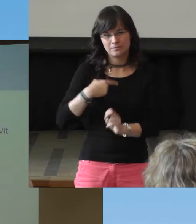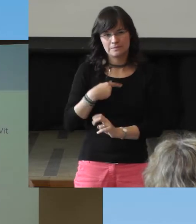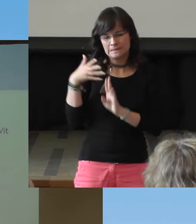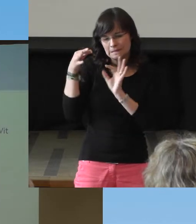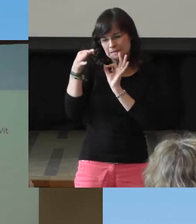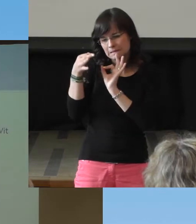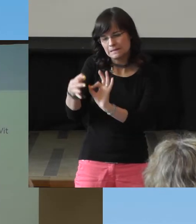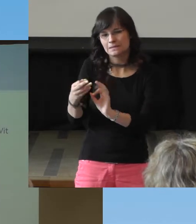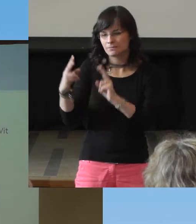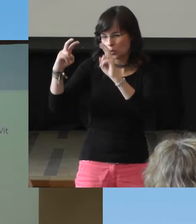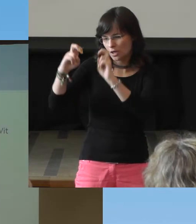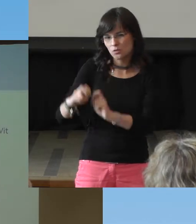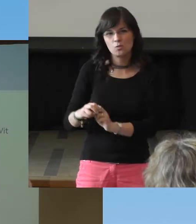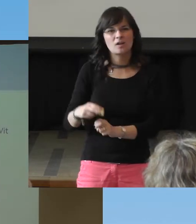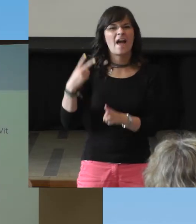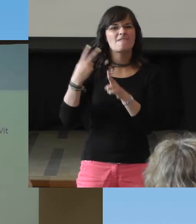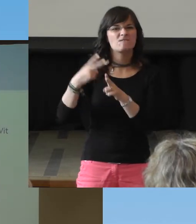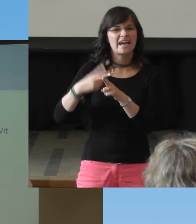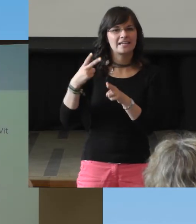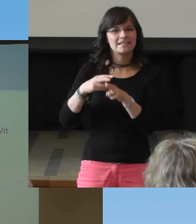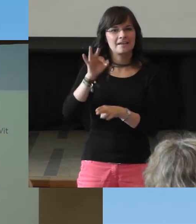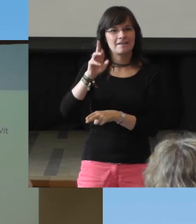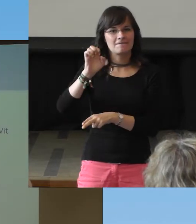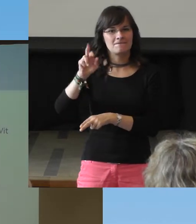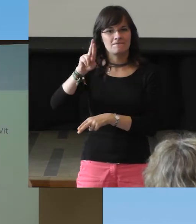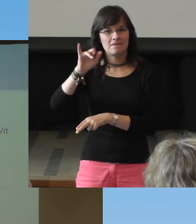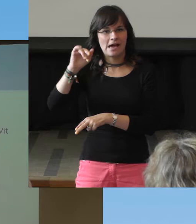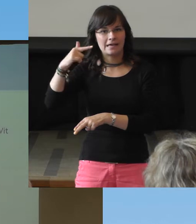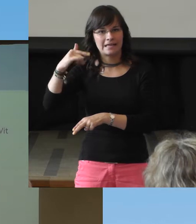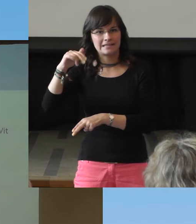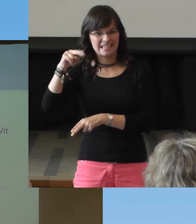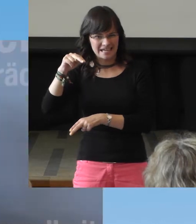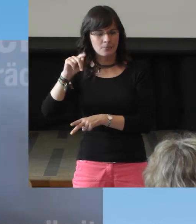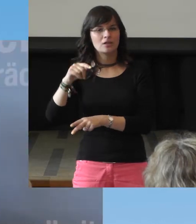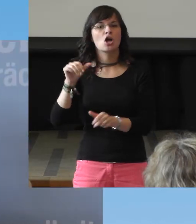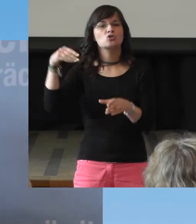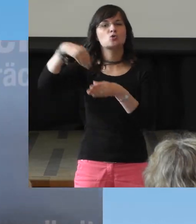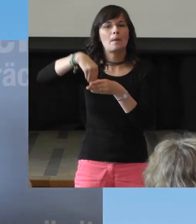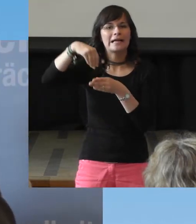Ferritin. Ich weiß nicht, ob Ihnen dieser Begriff irgendetwas sagt. Wir sagen immer dazu Speichereisen.